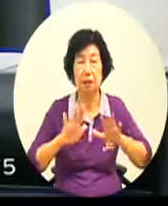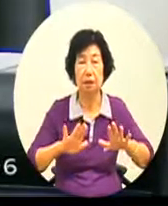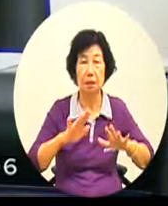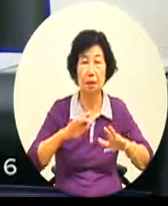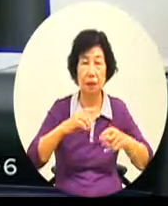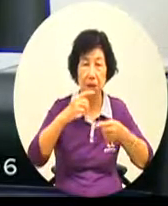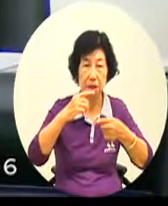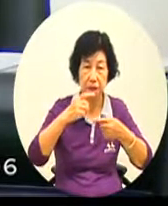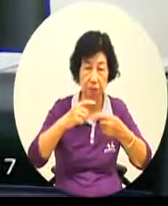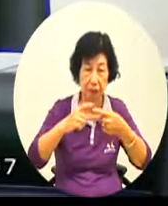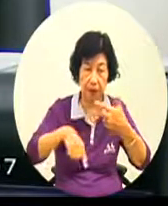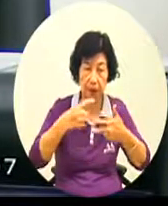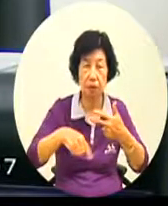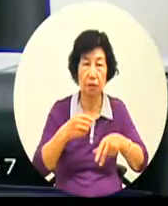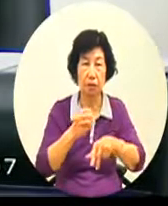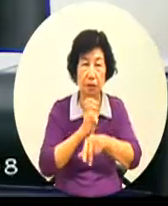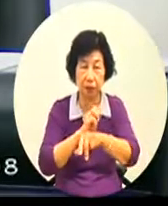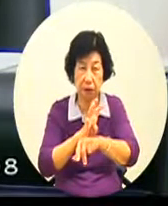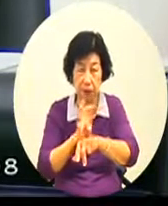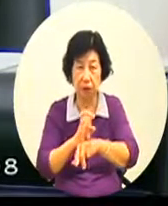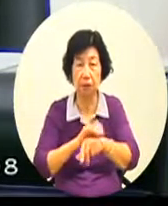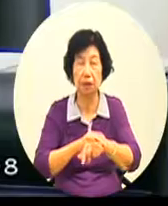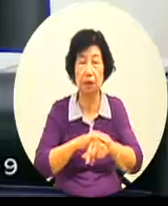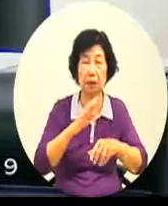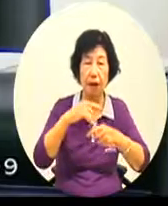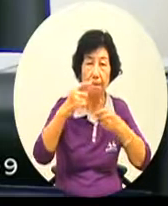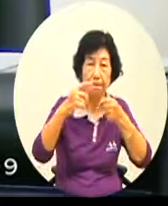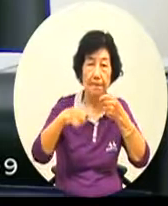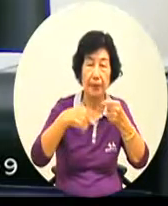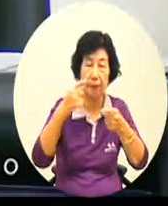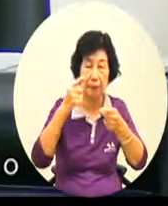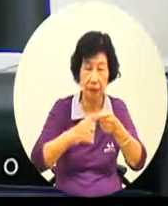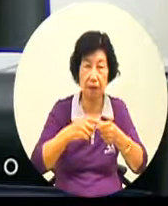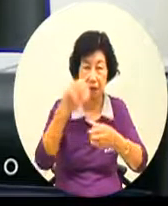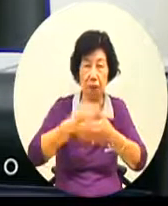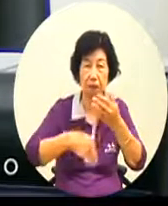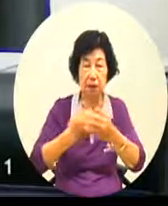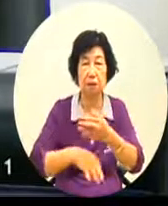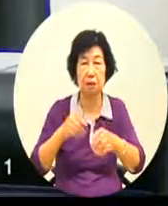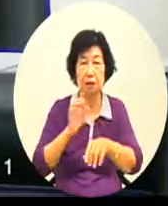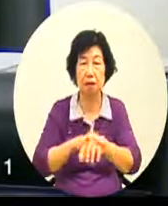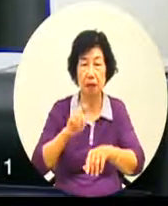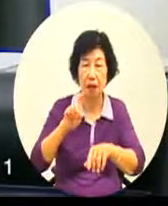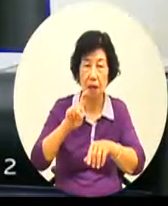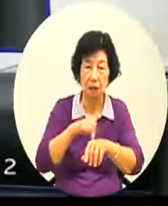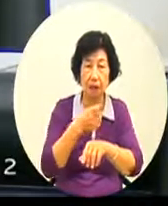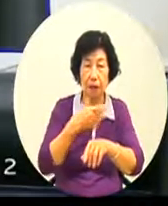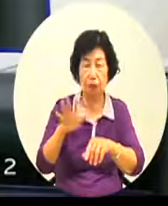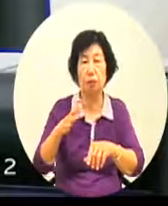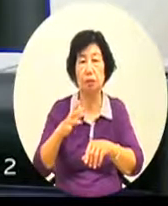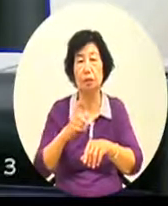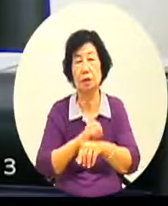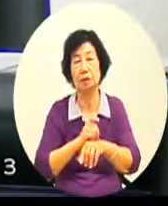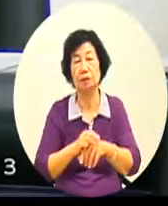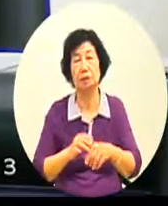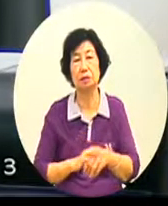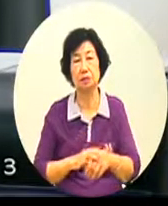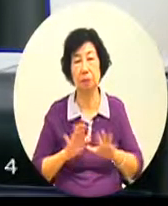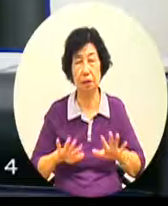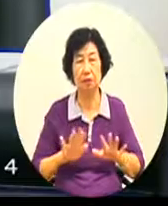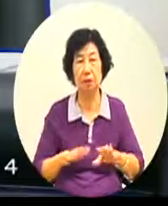算方式就是一年就会减少了104个小时也就是相当于13个工作天那现在劳团